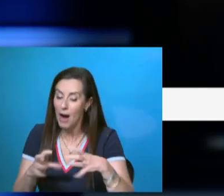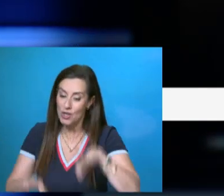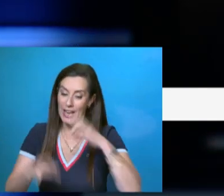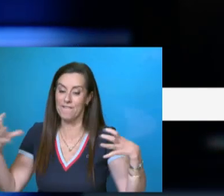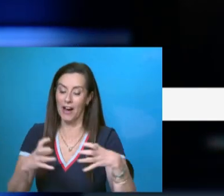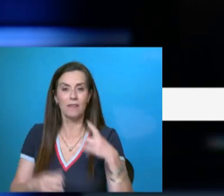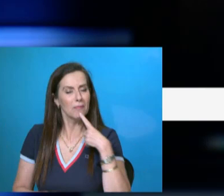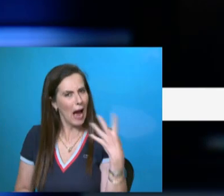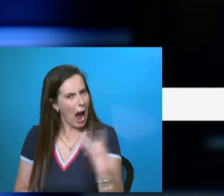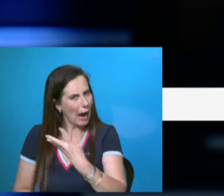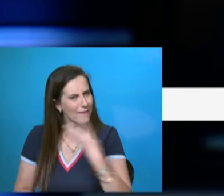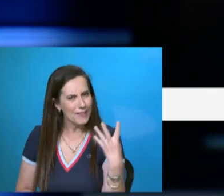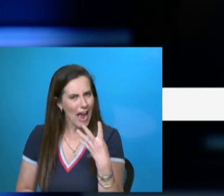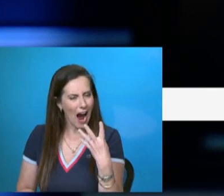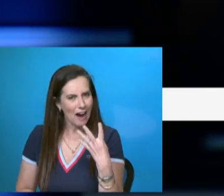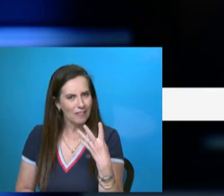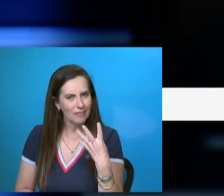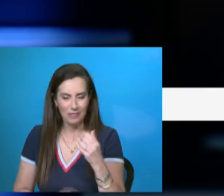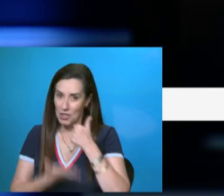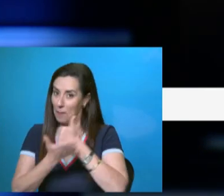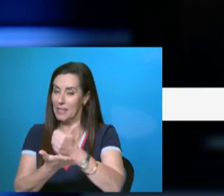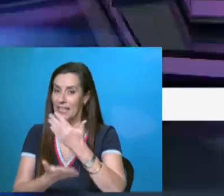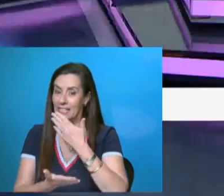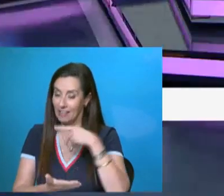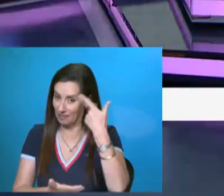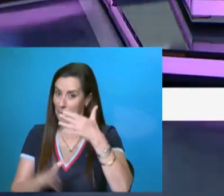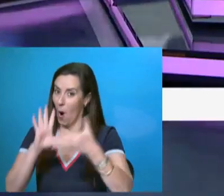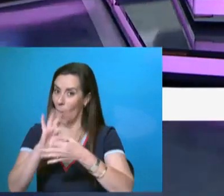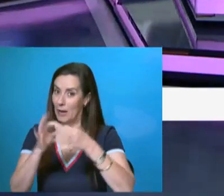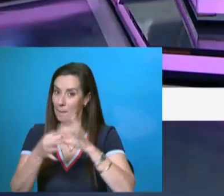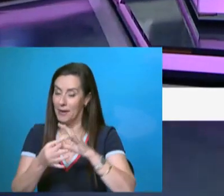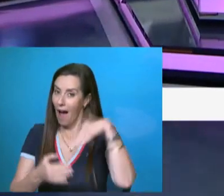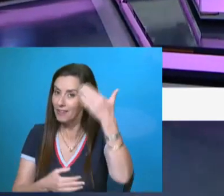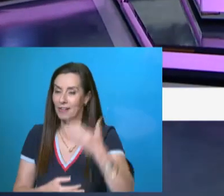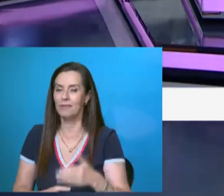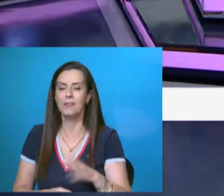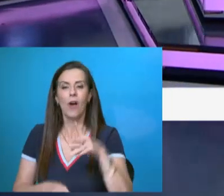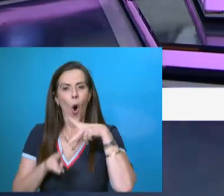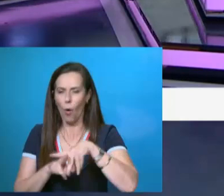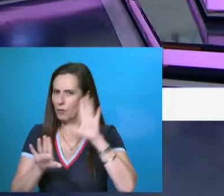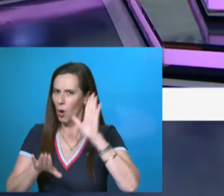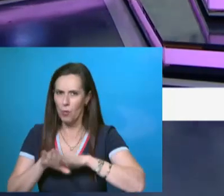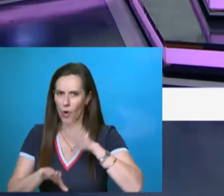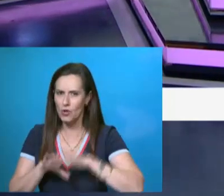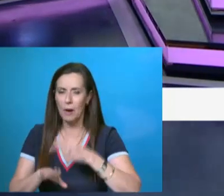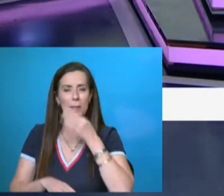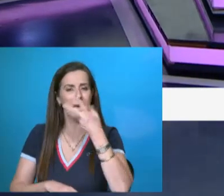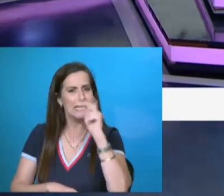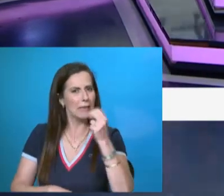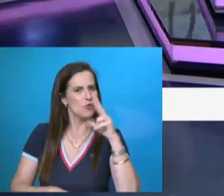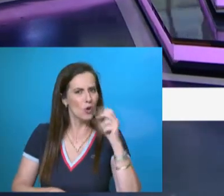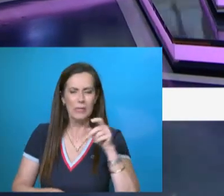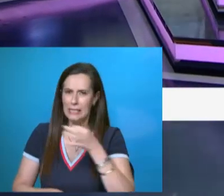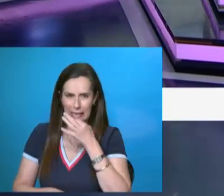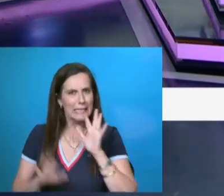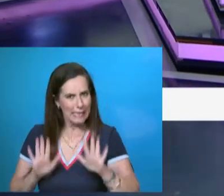הזו שמייצגת את ישראל, שתייצג את ישראל גם בטוקיו. רוכבים מאוד מוכשרים בשנות ה-20 וה-30, שזה צעיר יחסית